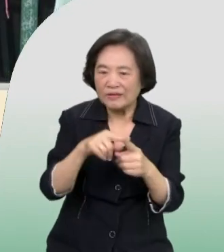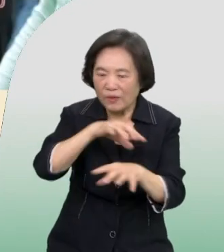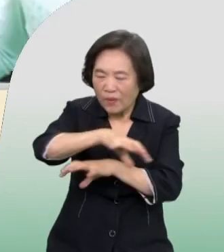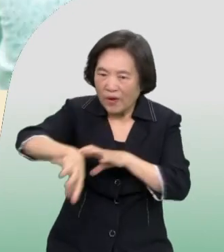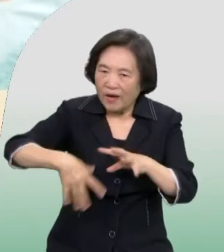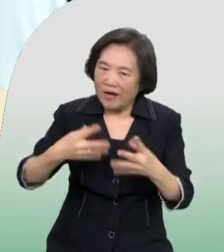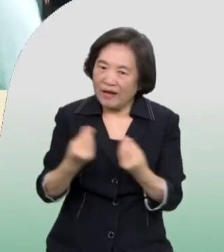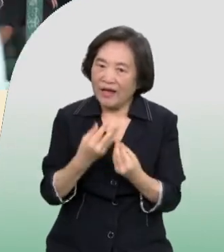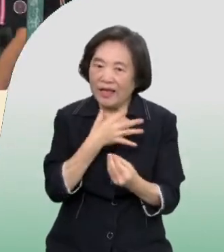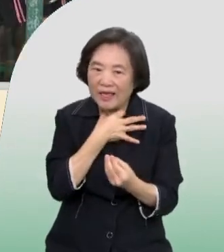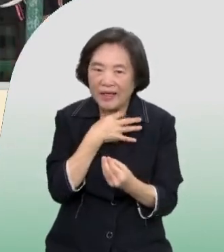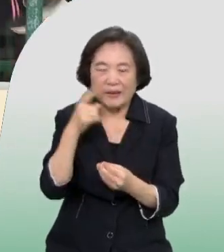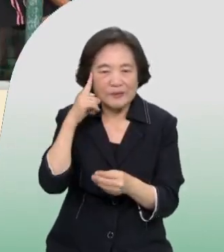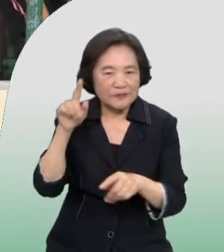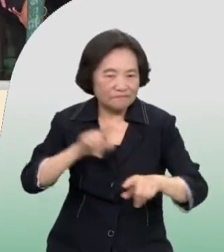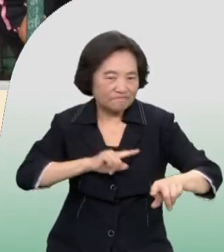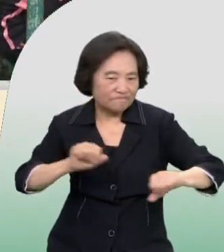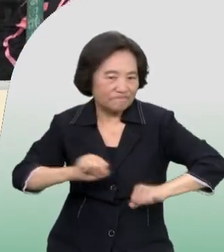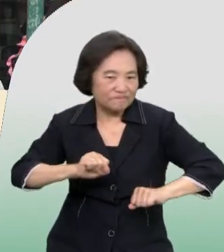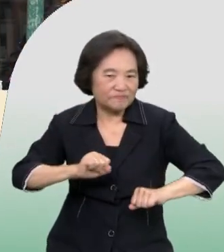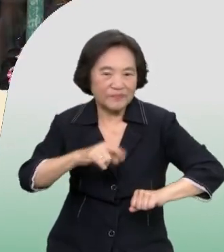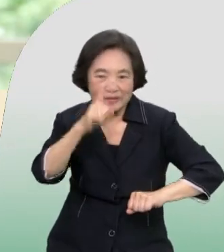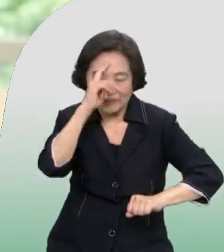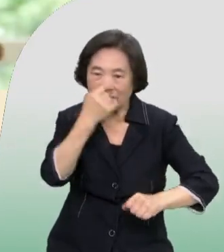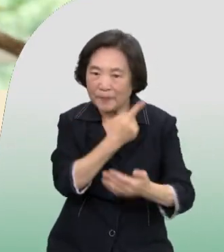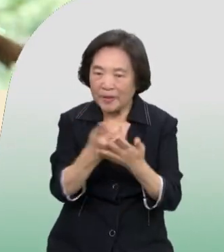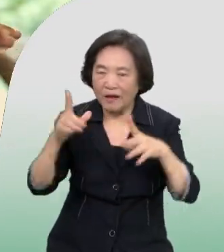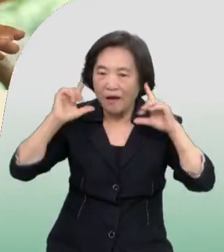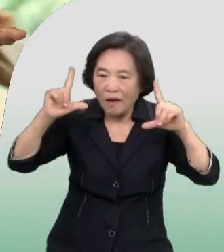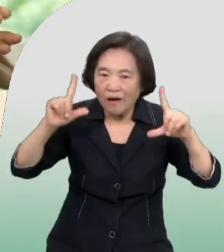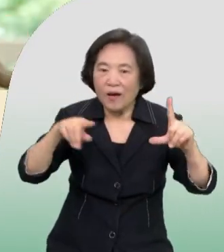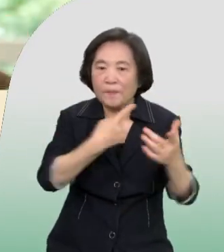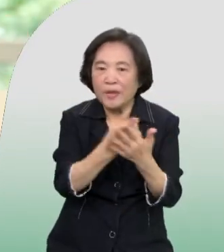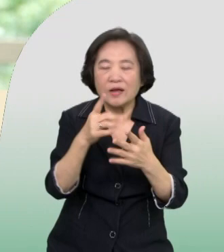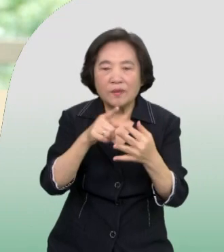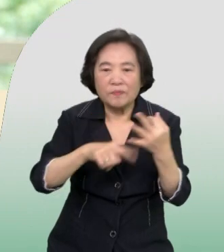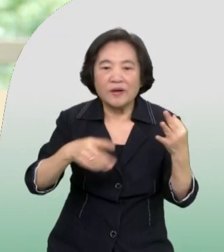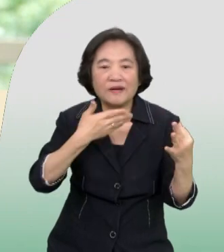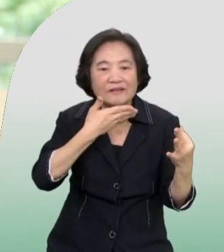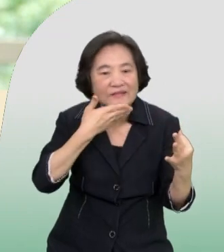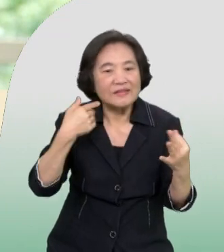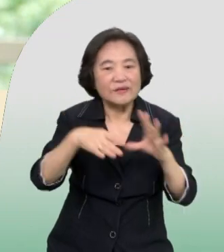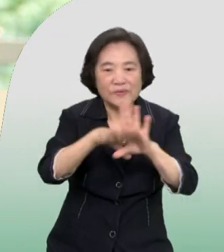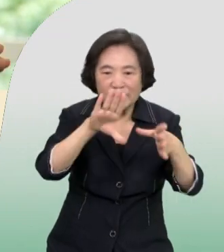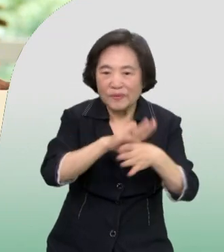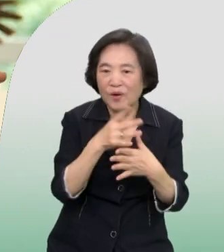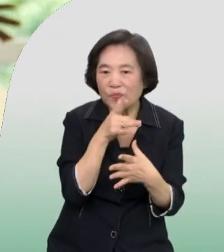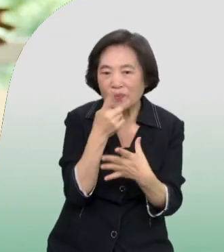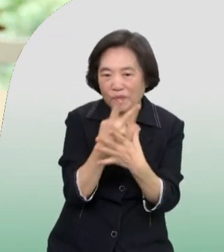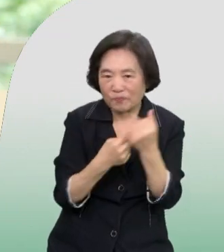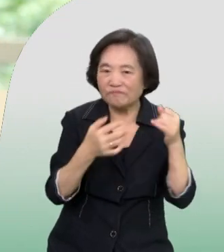当中，相逢面接，而人健康健谈毛利化，而本日文化同音乐